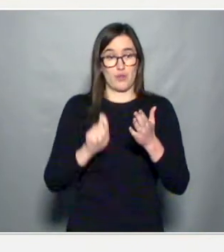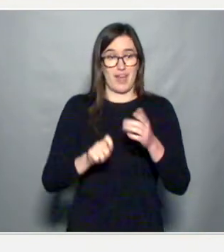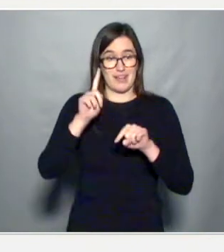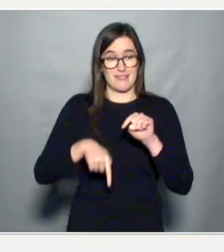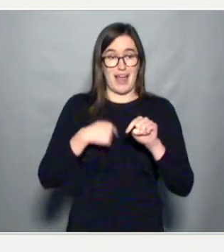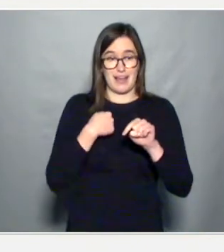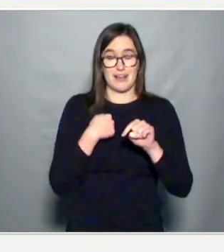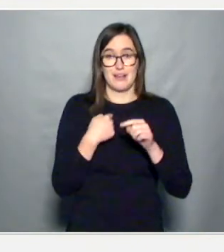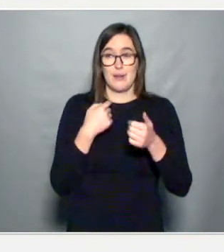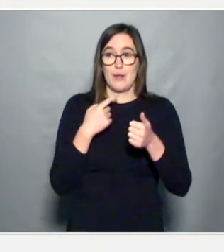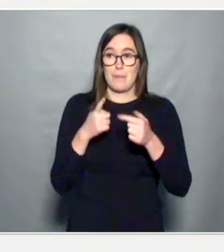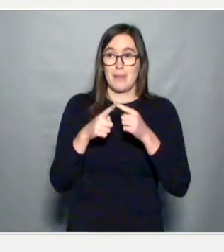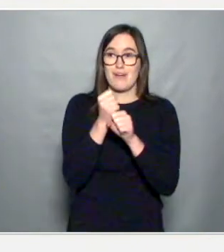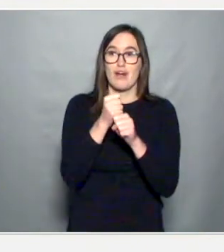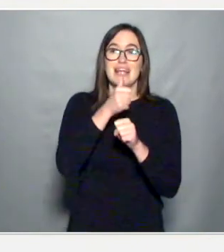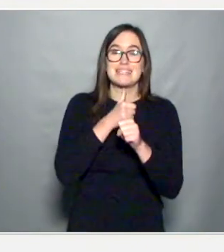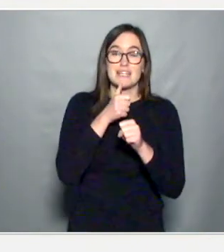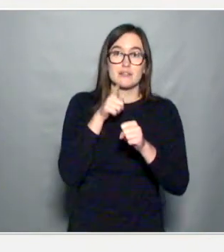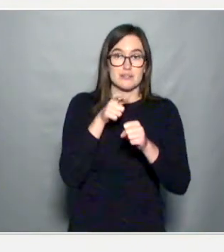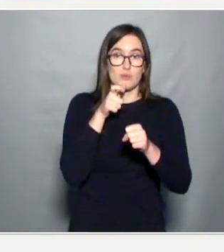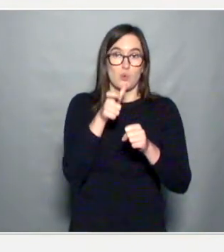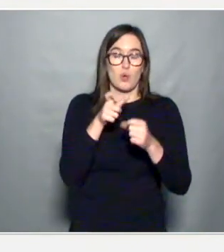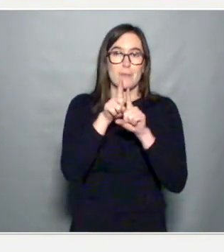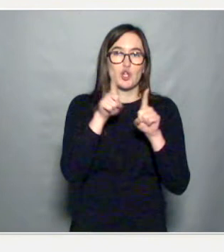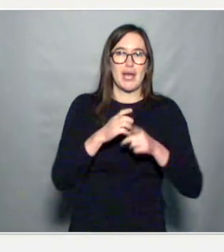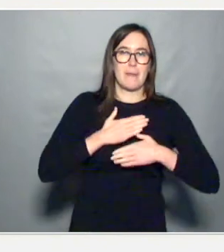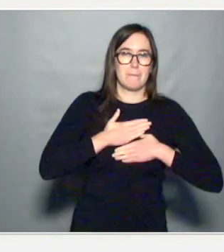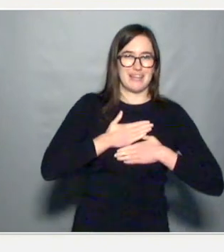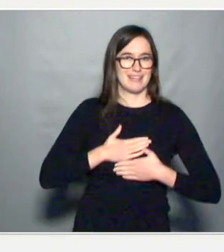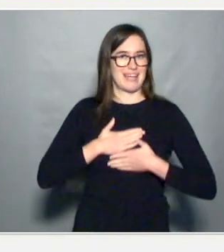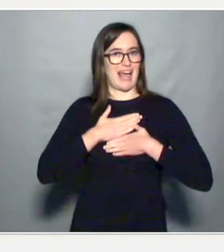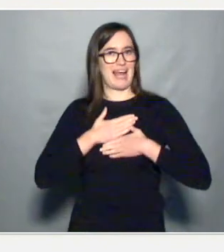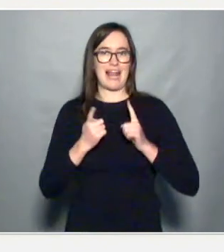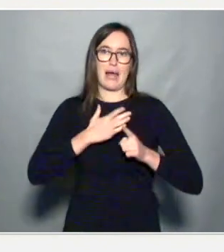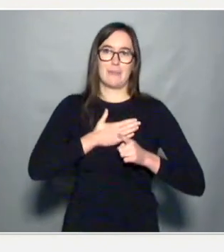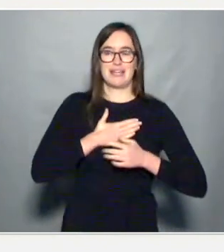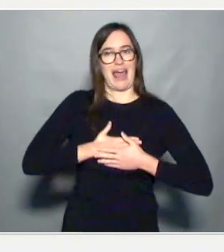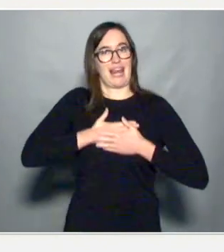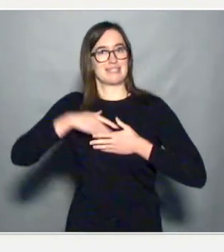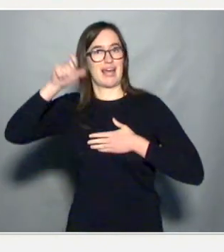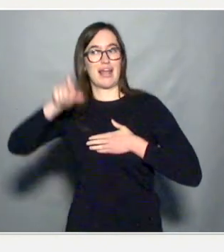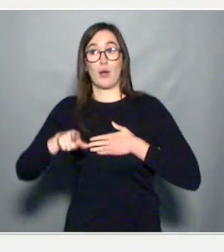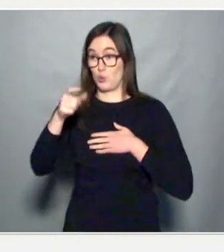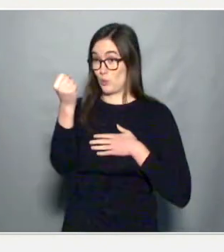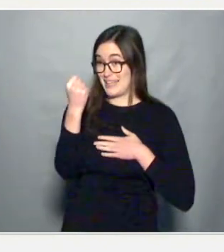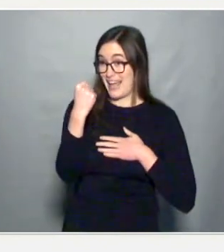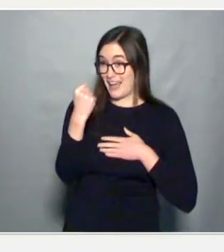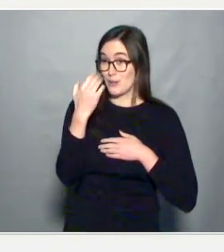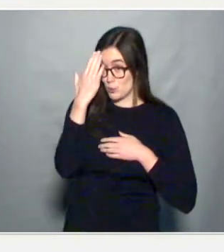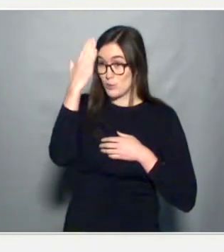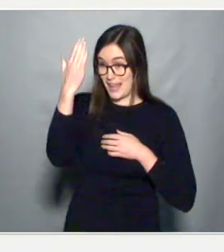Men det betyder i alla fall på isländska min kärlek eller min älskling. Hon nickar så det är godkänt, vad